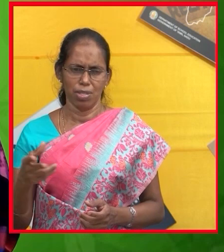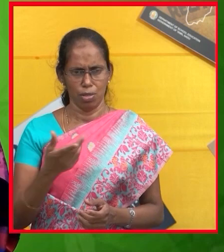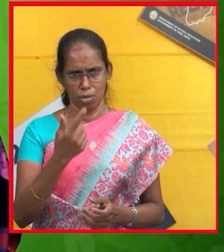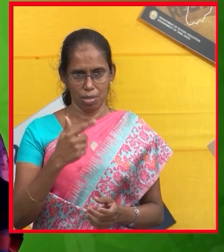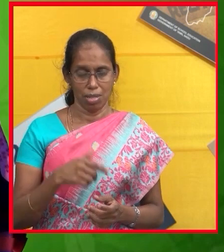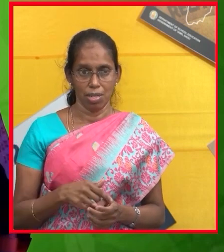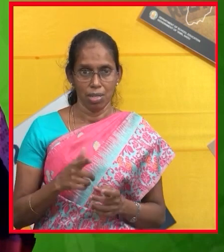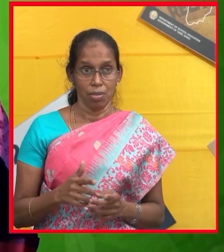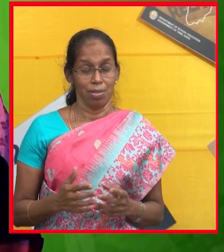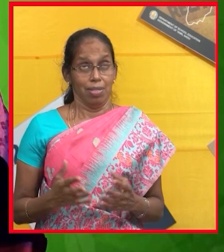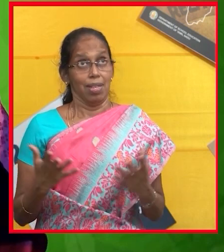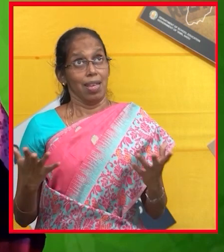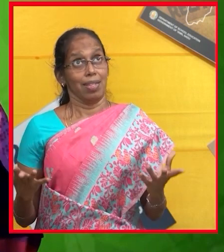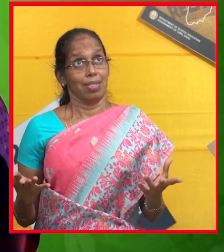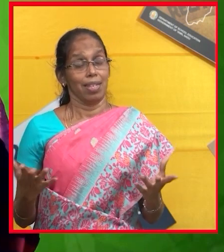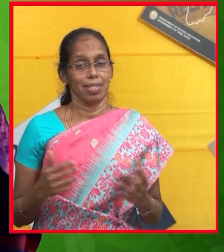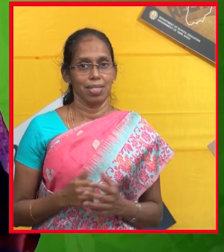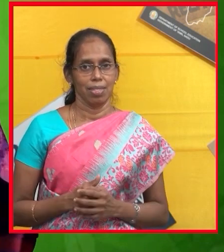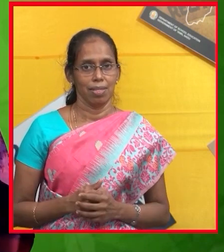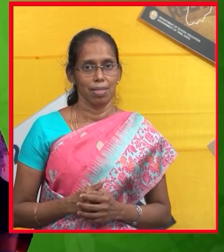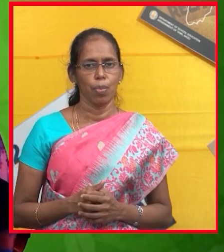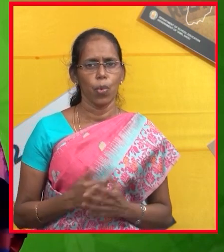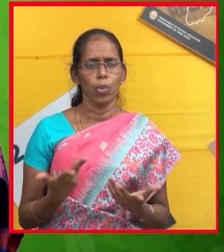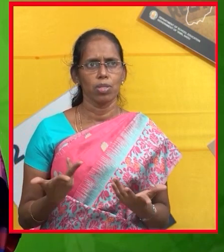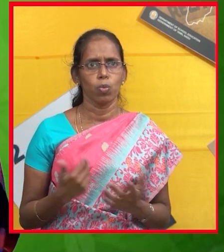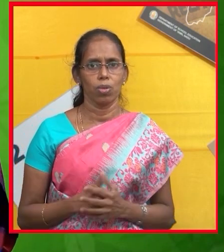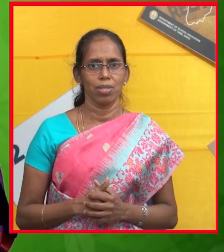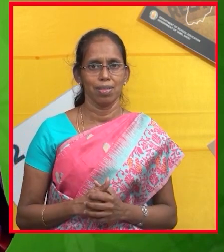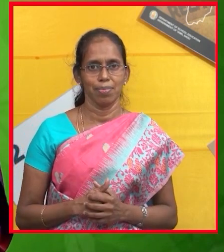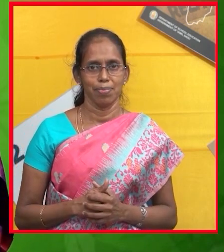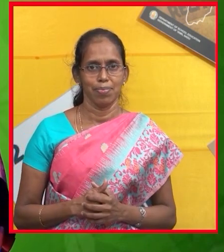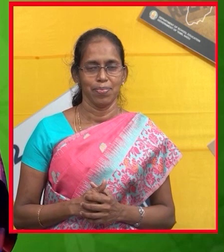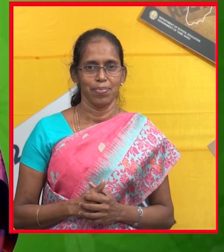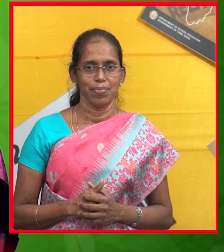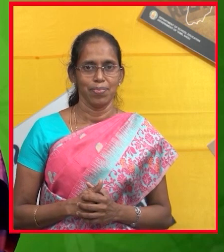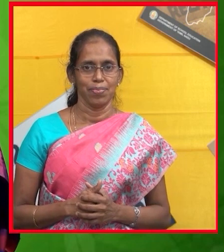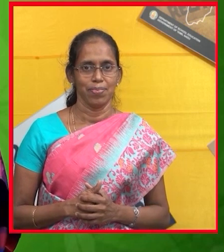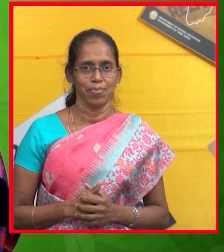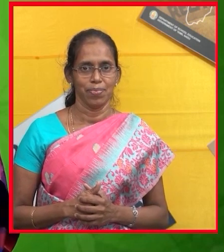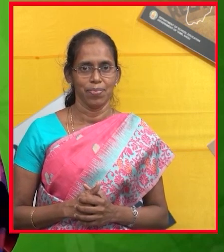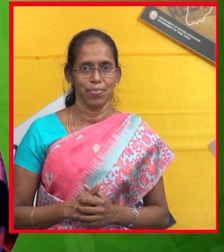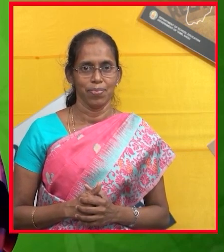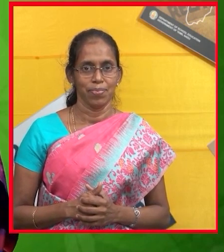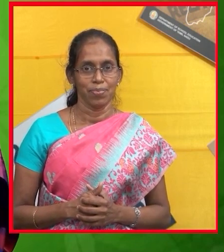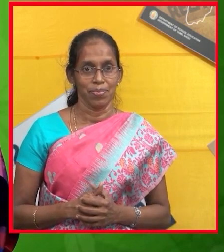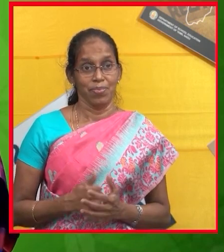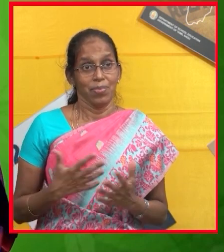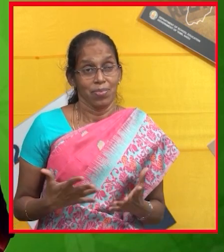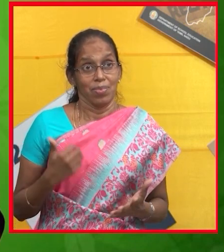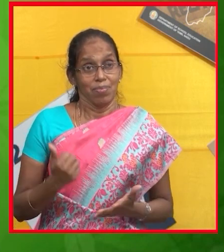என்னென்ன டேஞ்சர்ஸ்லாம் ஃபேஸ் பண்ணீங்கன்னு சொல்லிட்டீங்க. நெக்ஸ்ட் வந்து எக்ஸைட்டிங் மூமெண்ட்ஸ், இதெல்லாம் வந்து உங்களை அப்படியே